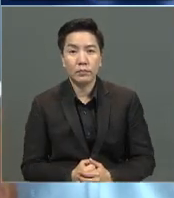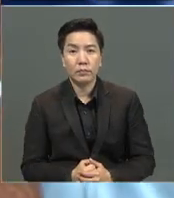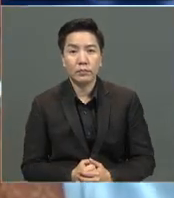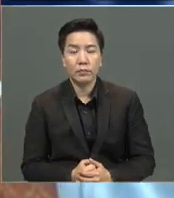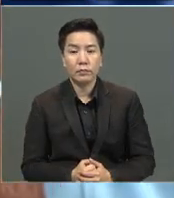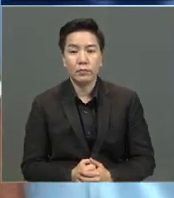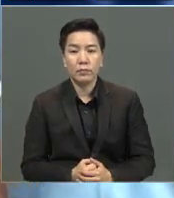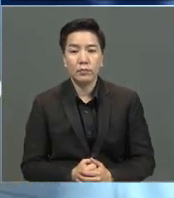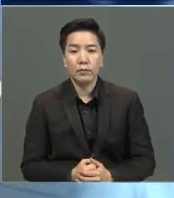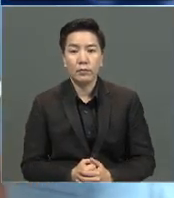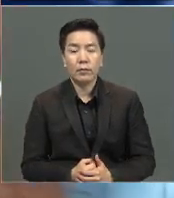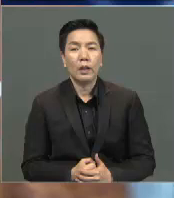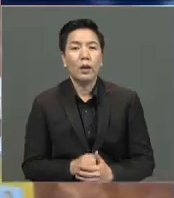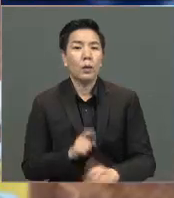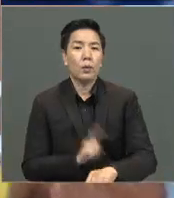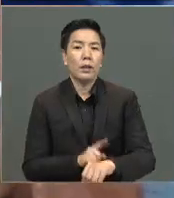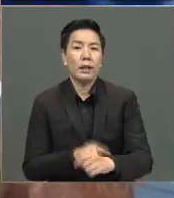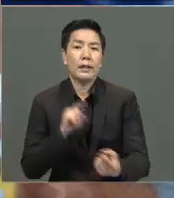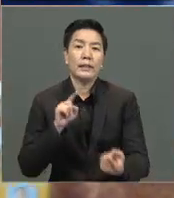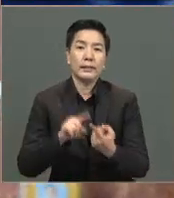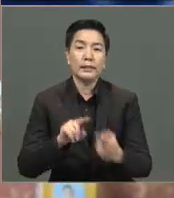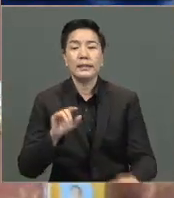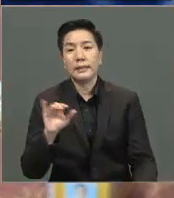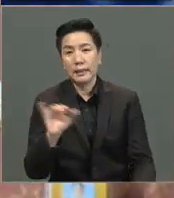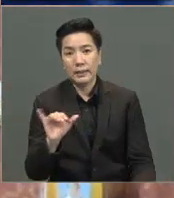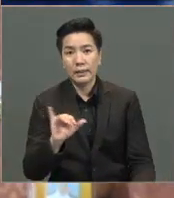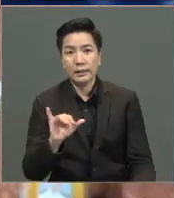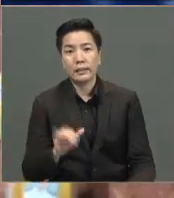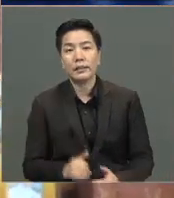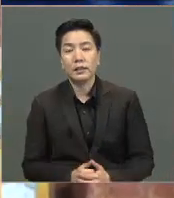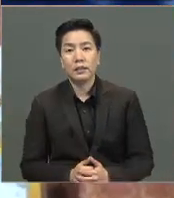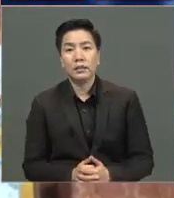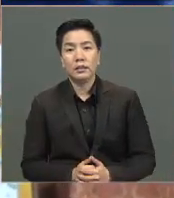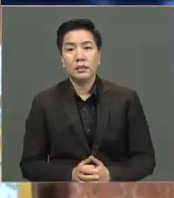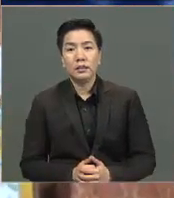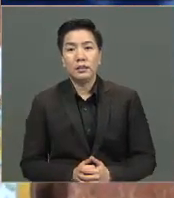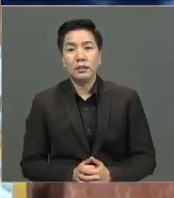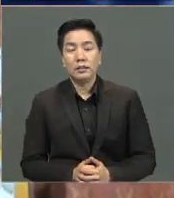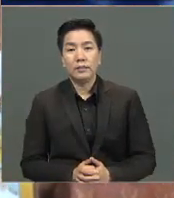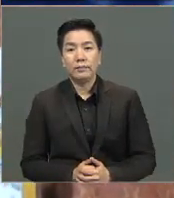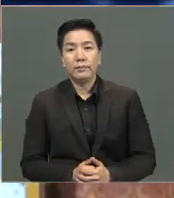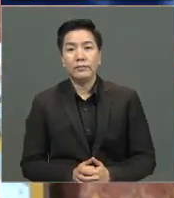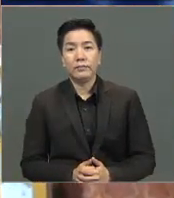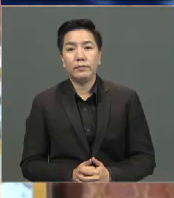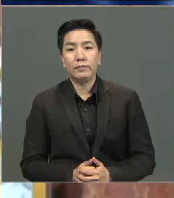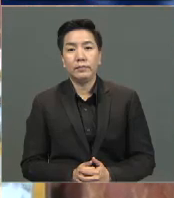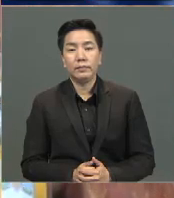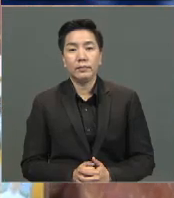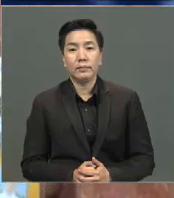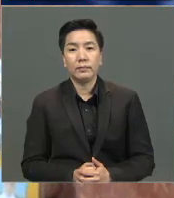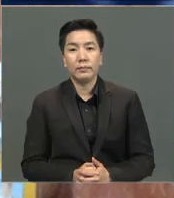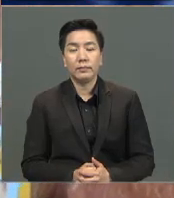ไม่บอกก็ยังไม่ถึงเวลาเนี่ย ความจำเป็นที ่ เราจะต้องร ับ การคืออะไรนะคะท่านหลังตอนหลังเกี่ยวกับความจำเป็นท่านนายกบอกว่าเ